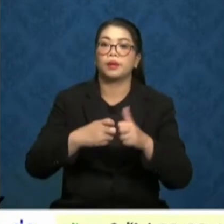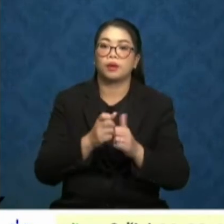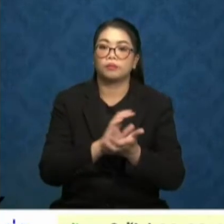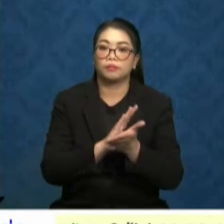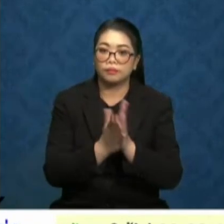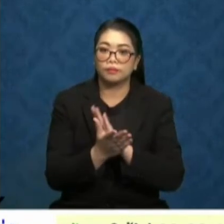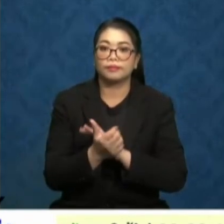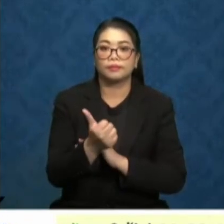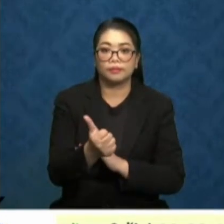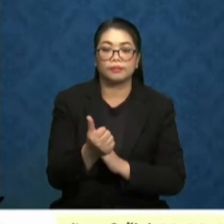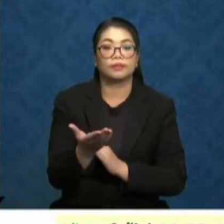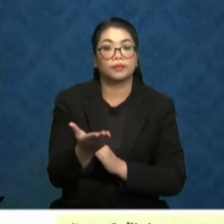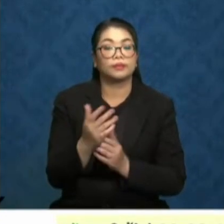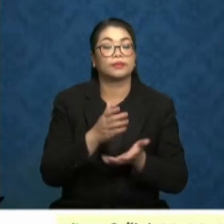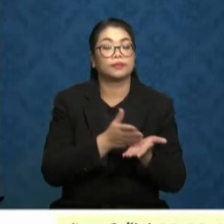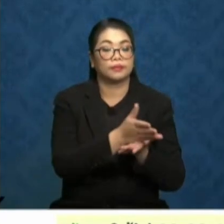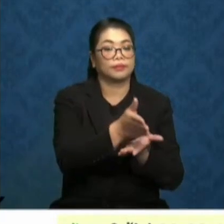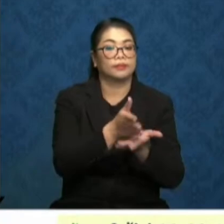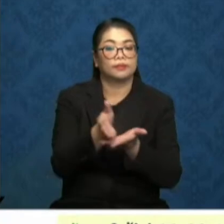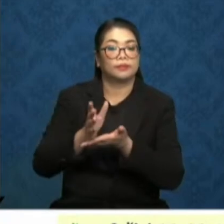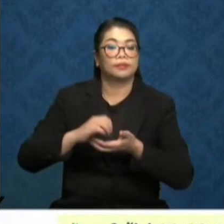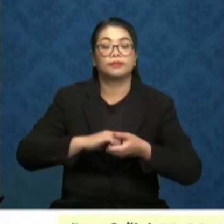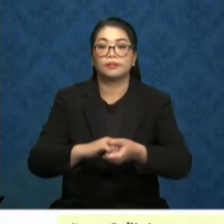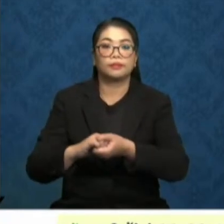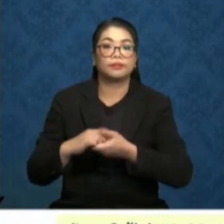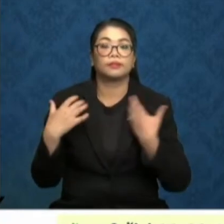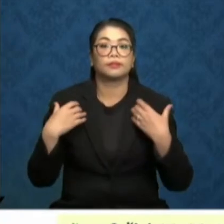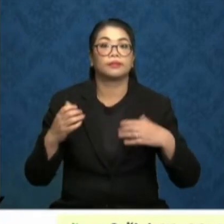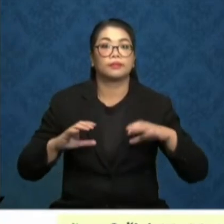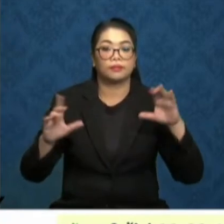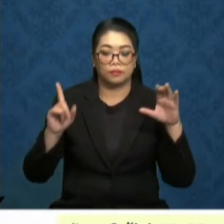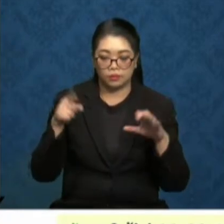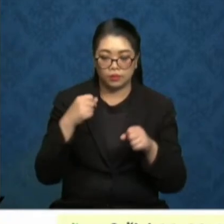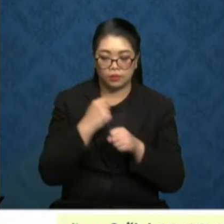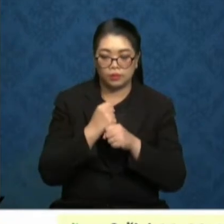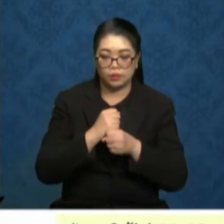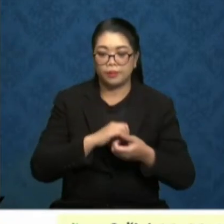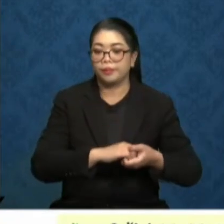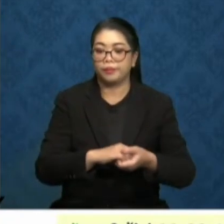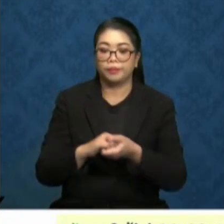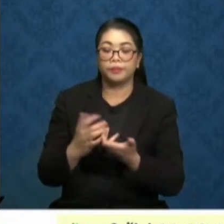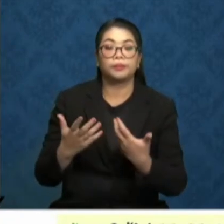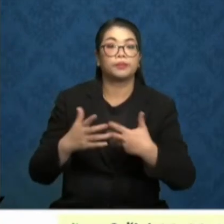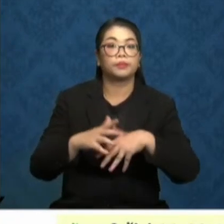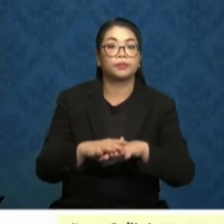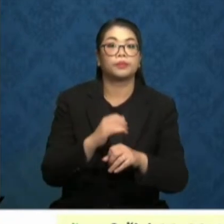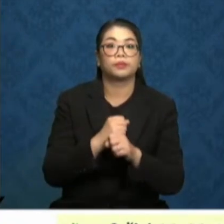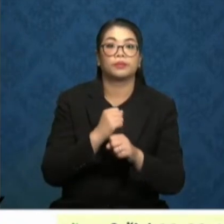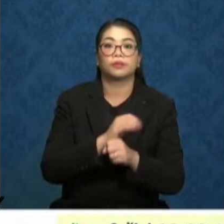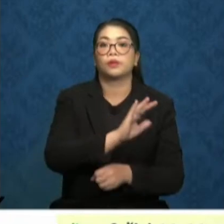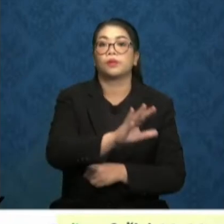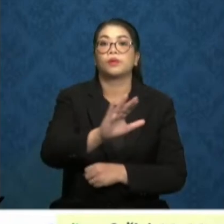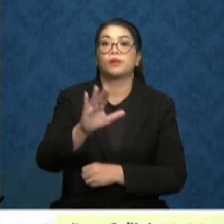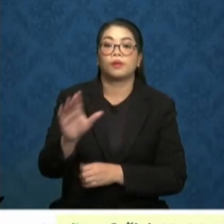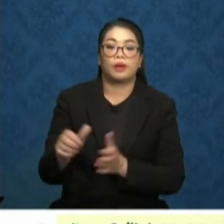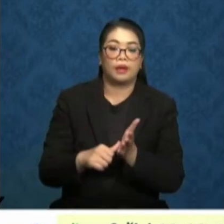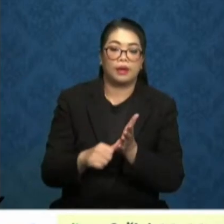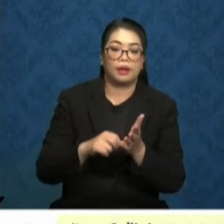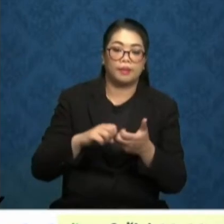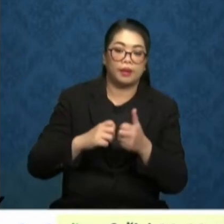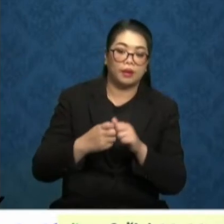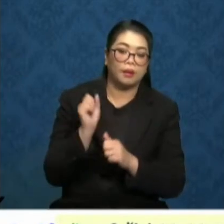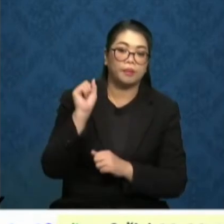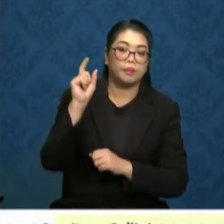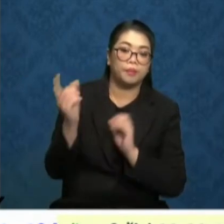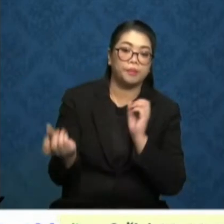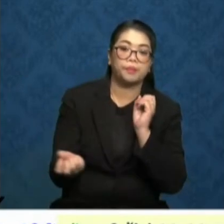การแก้ไขปัหาตรนี้ต้องทกพกส่นนะครับ ต้องทำร่วมกันต้ถือวเป็งานของทกคน เปนงแก้ไขปัญหา คาม